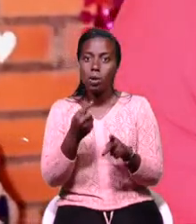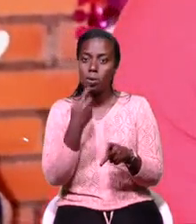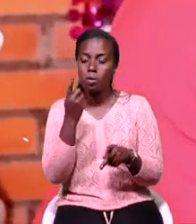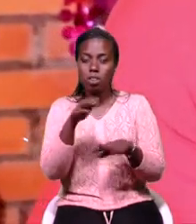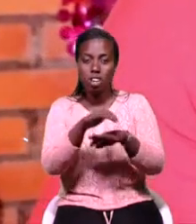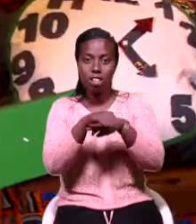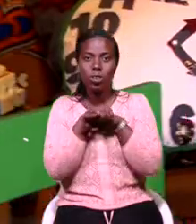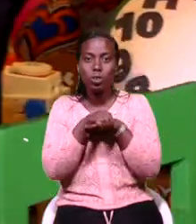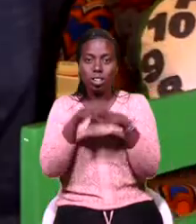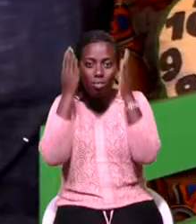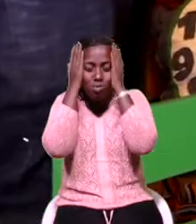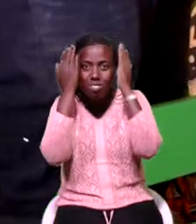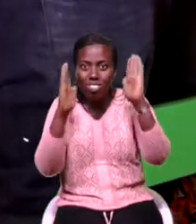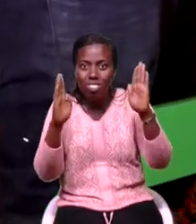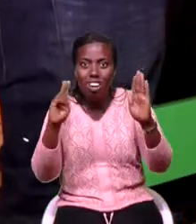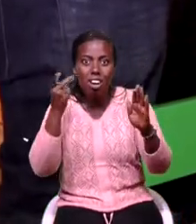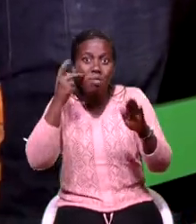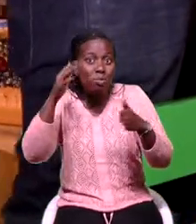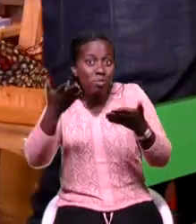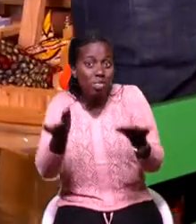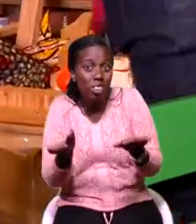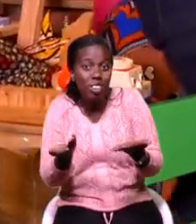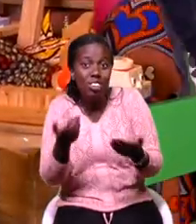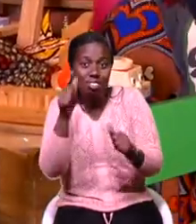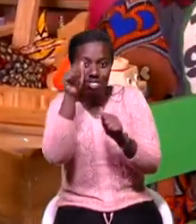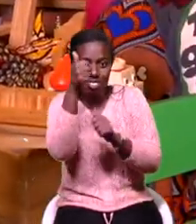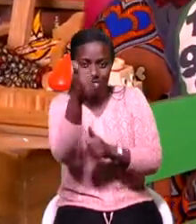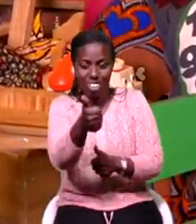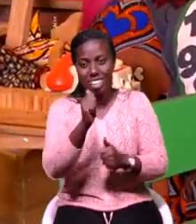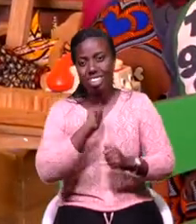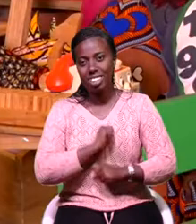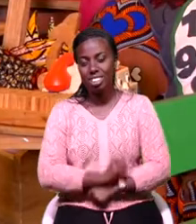Good morning. Morning, how are you? Fine.